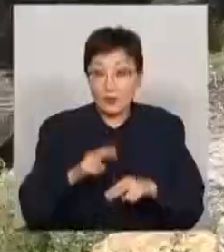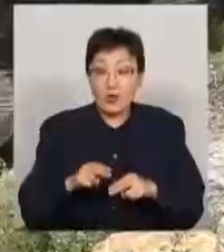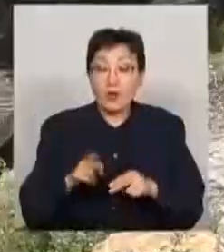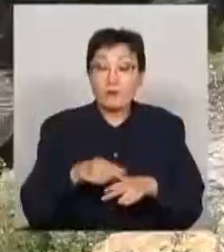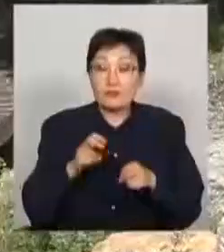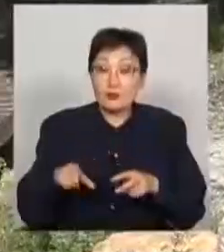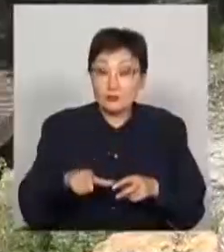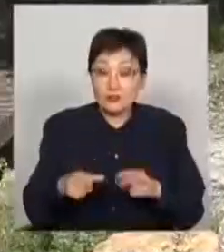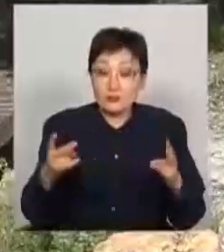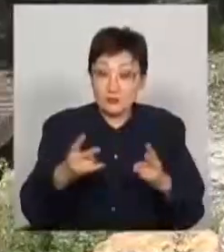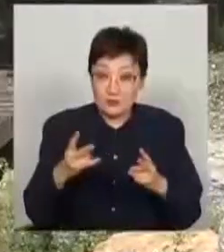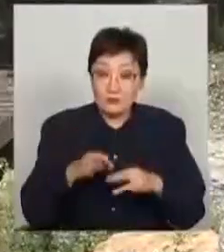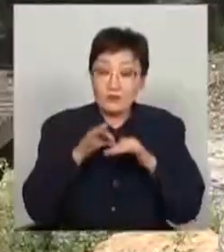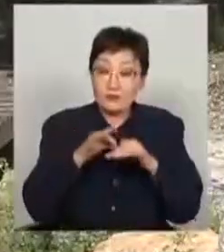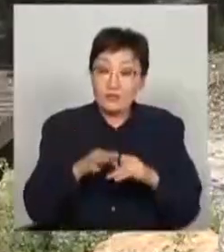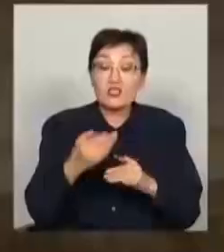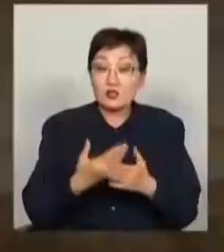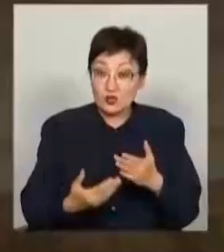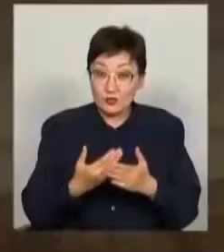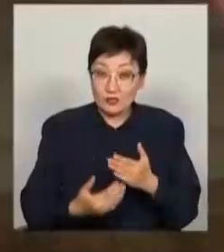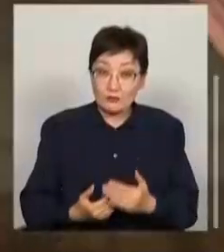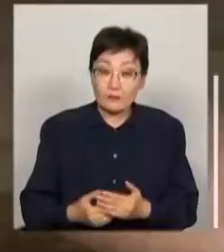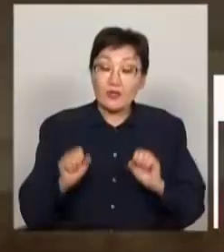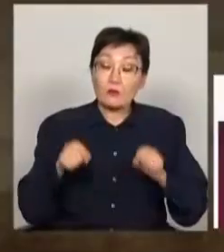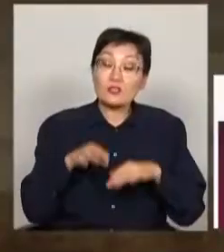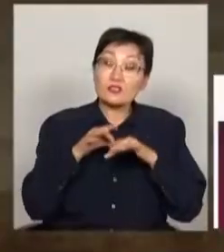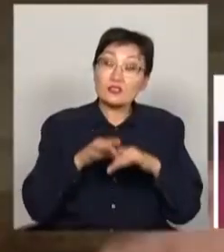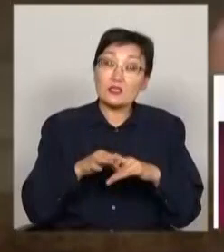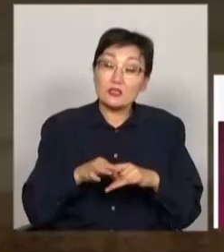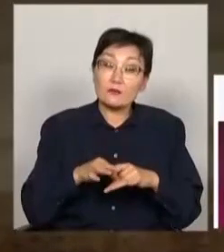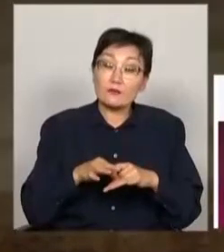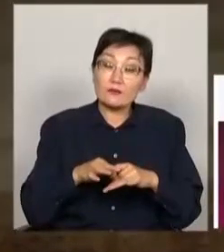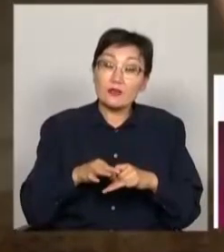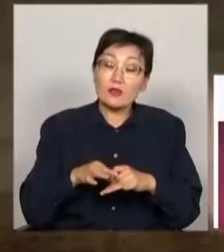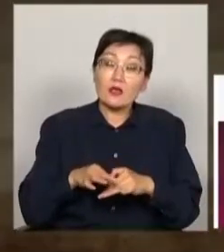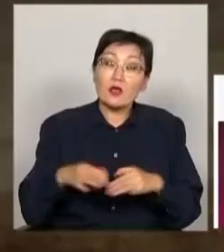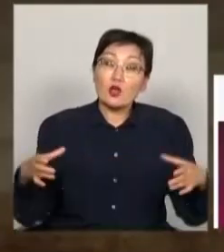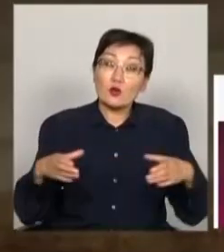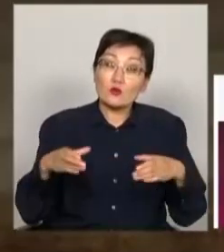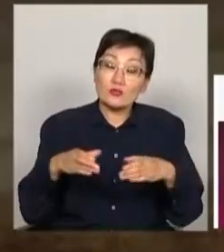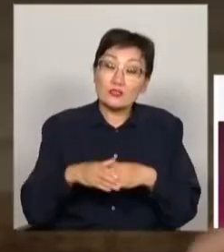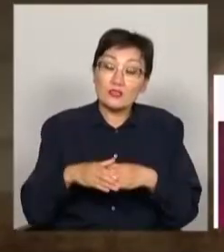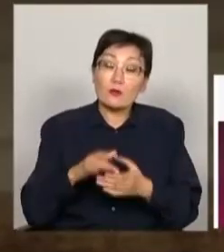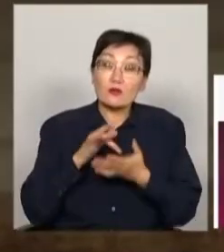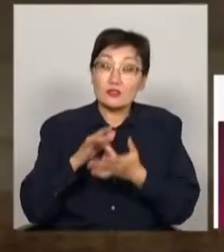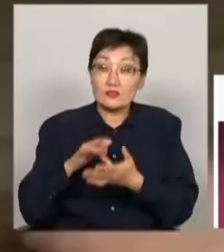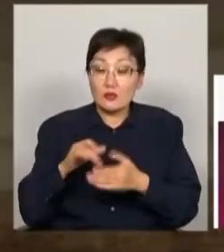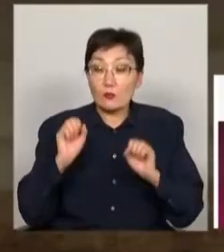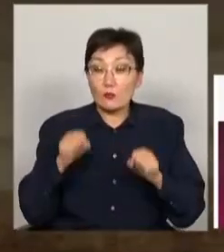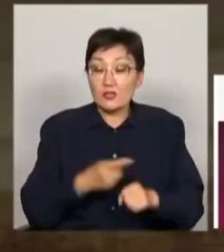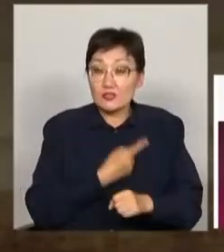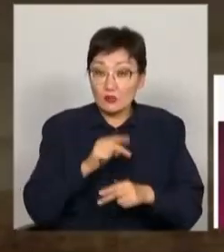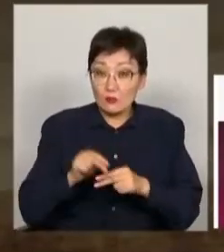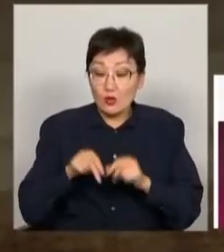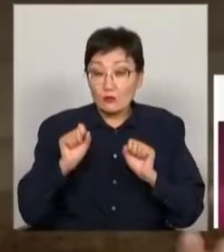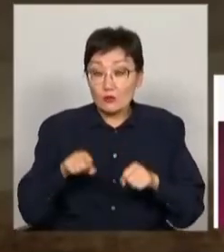и при необходимости проведут инструктаж можно проводить тимбилдинга можно проводить мастер-классы можно проводить лекции